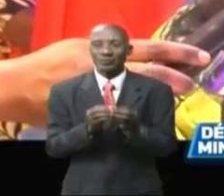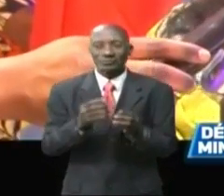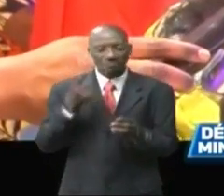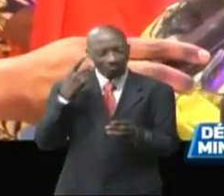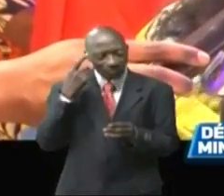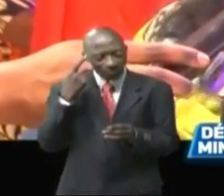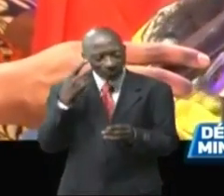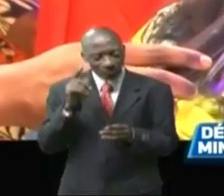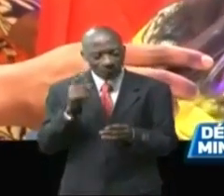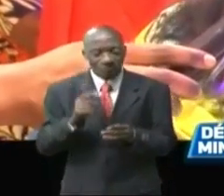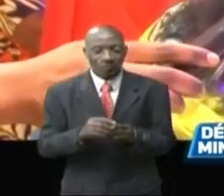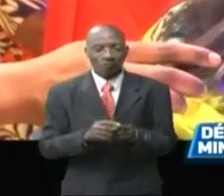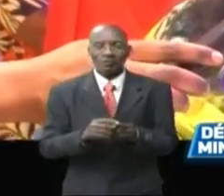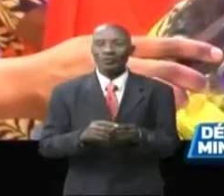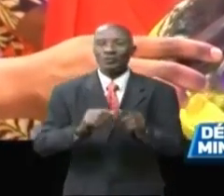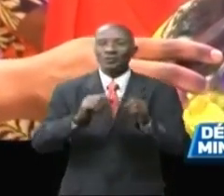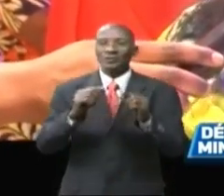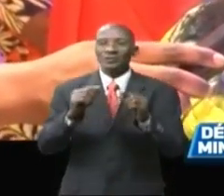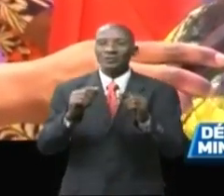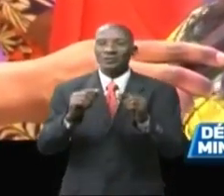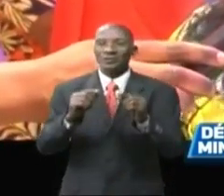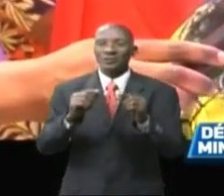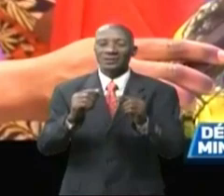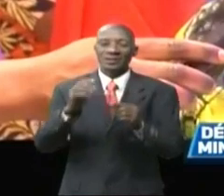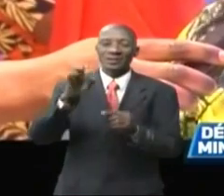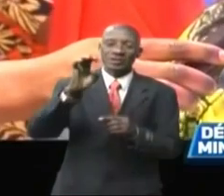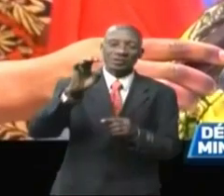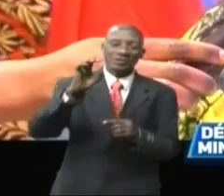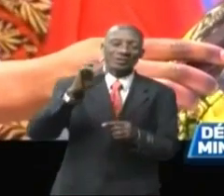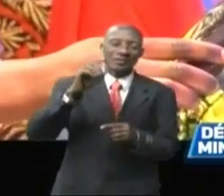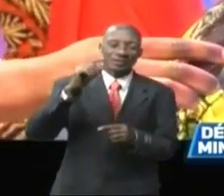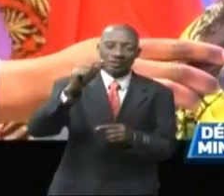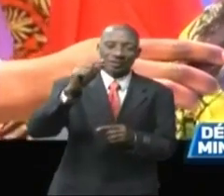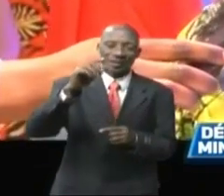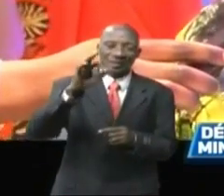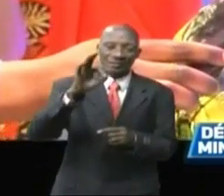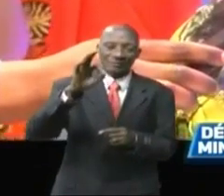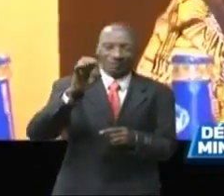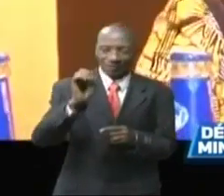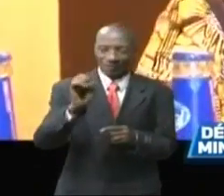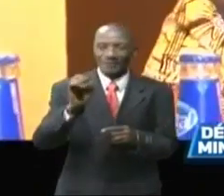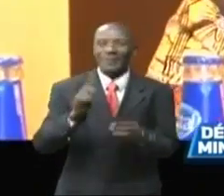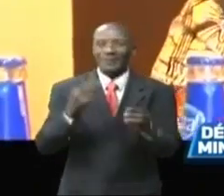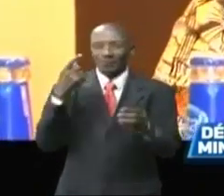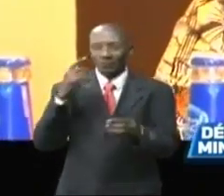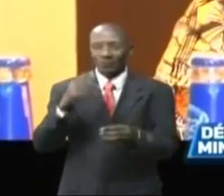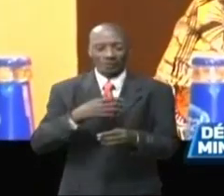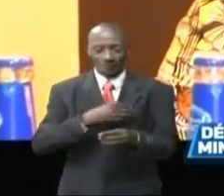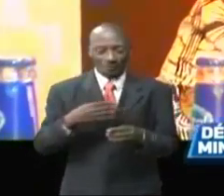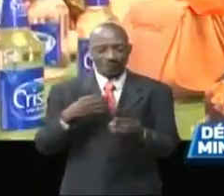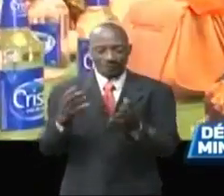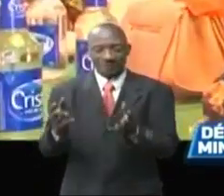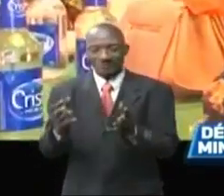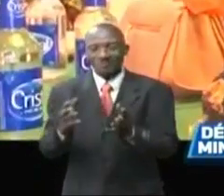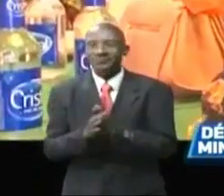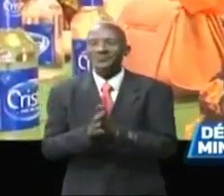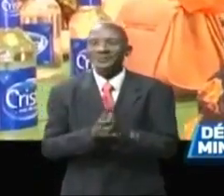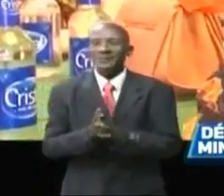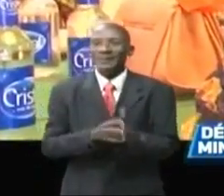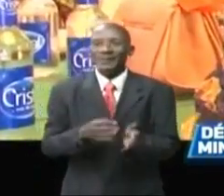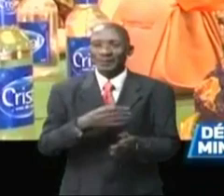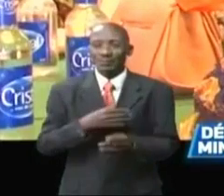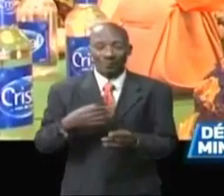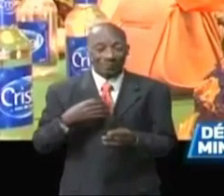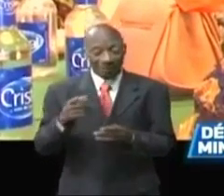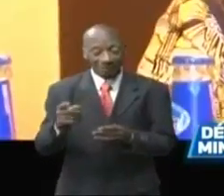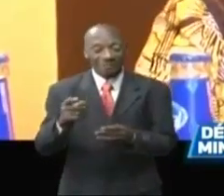associatifs féminins, s'est focalisée sur un sujet thématique essentiel, renforcer la coordination des questions du genre dans les politiques